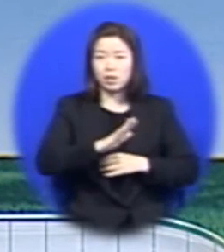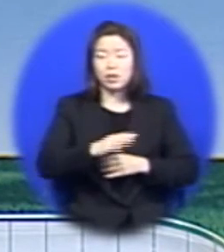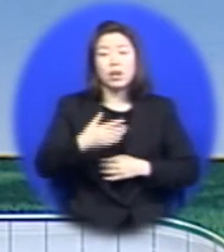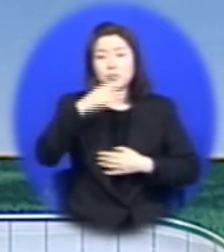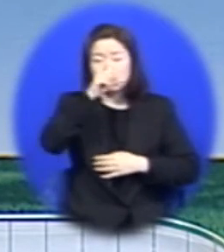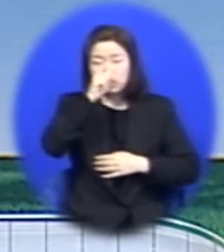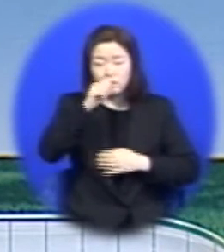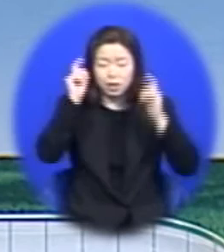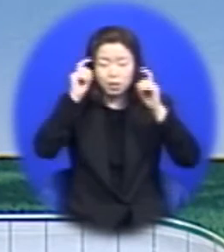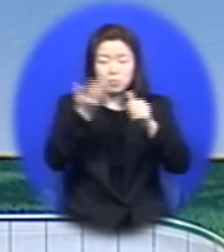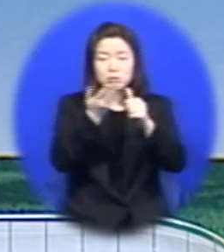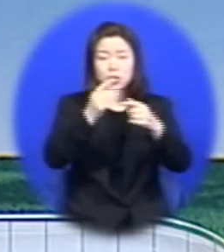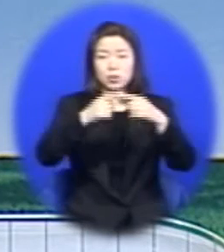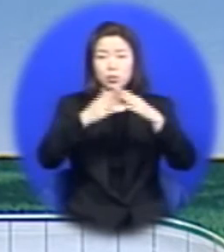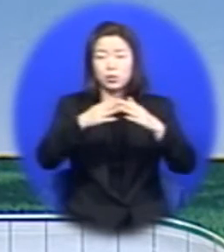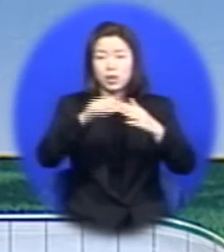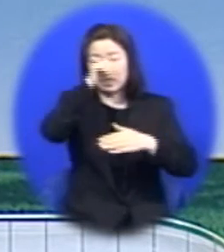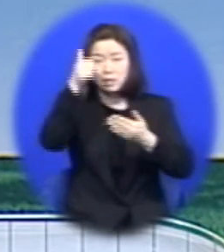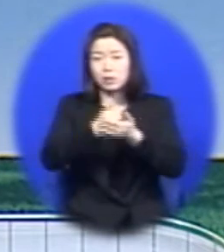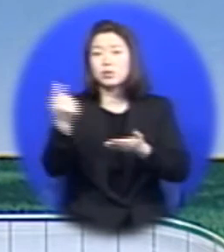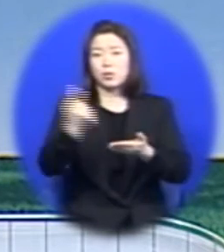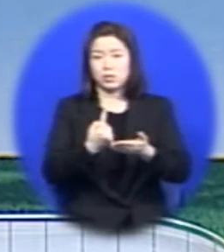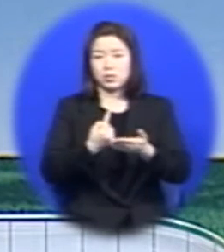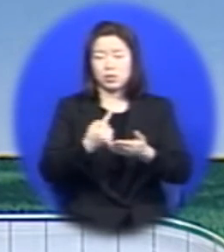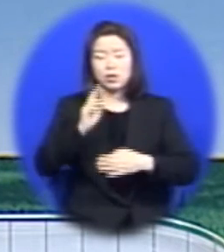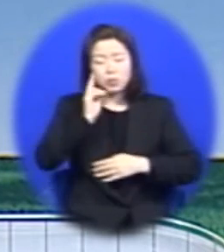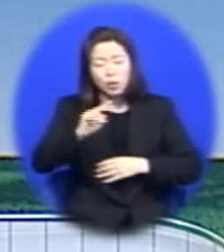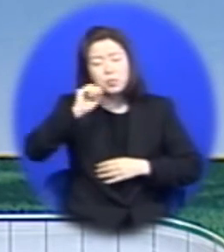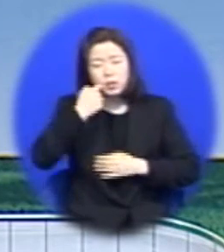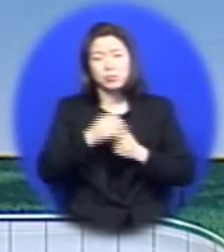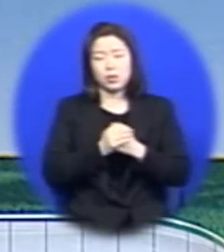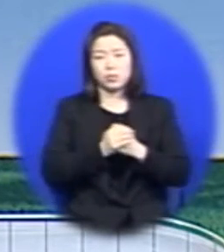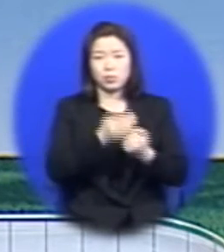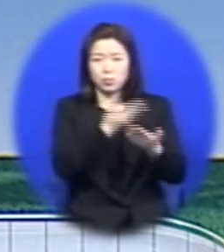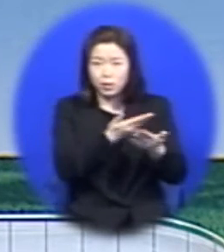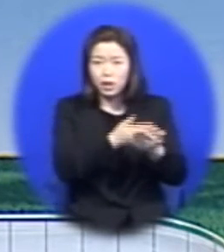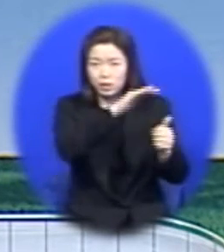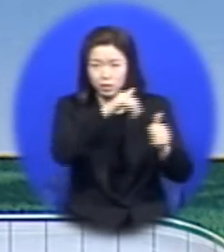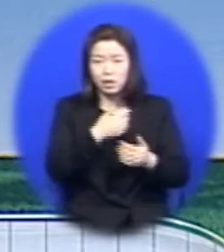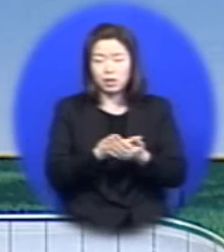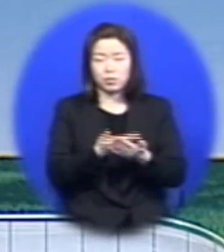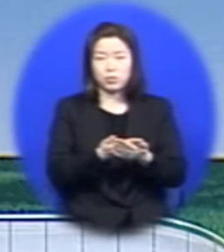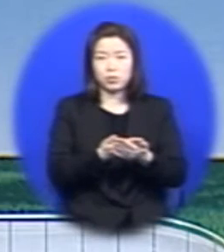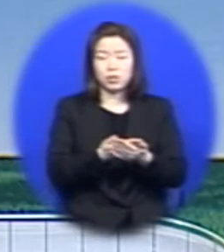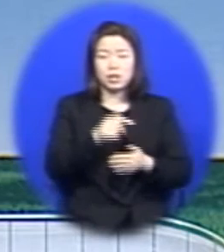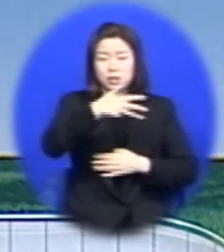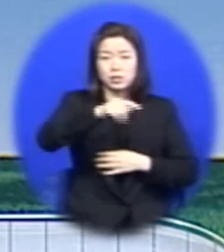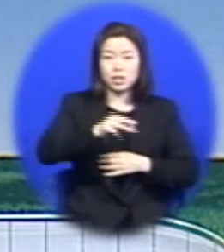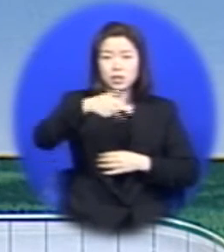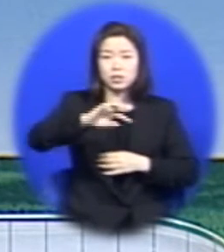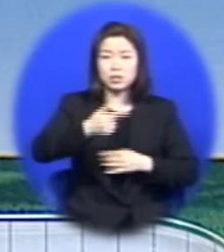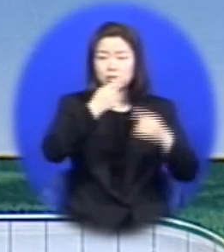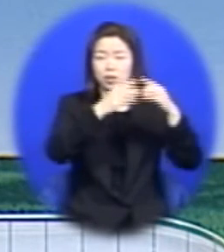힘들다고, 교회가 너무 어렵다고 오라는 거예요. 그 전에 창천교회 부흥회를 갔을 때